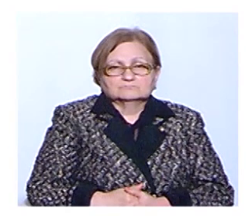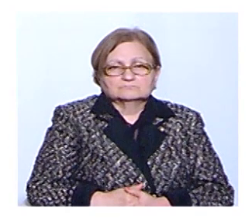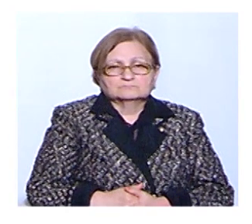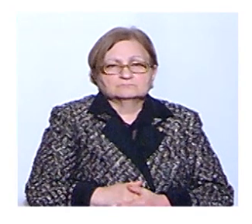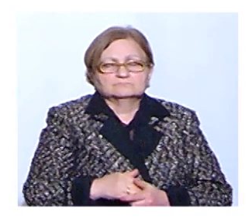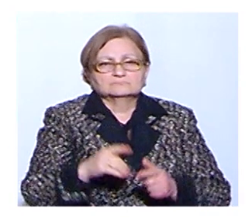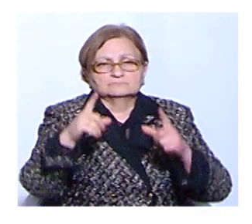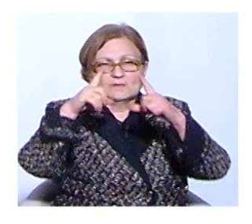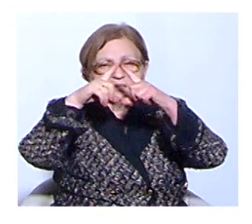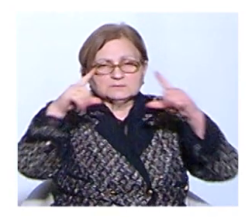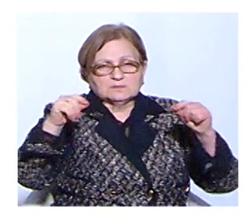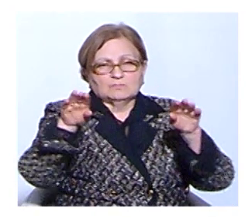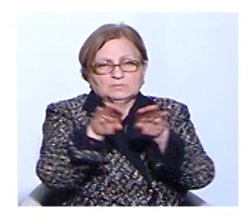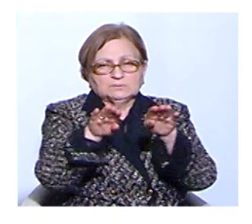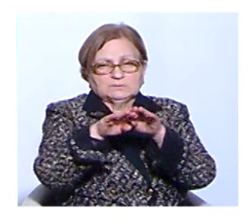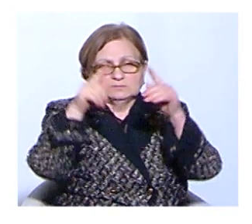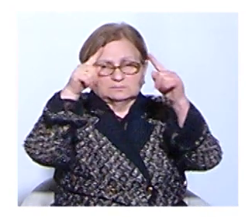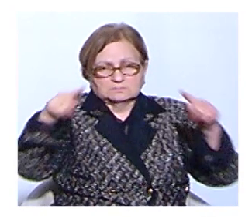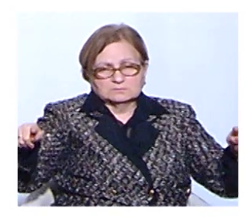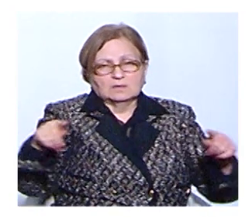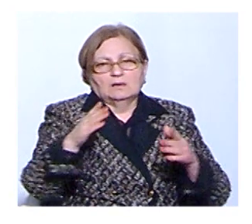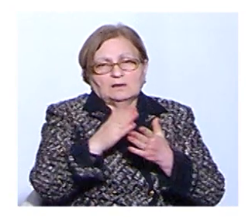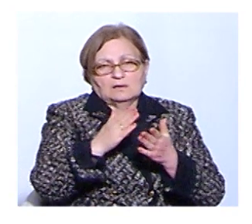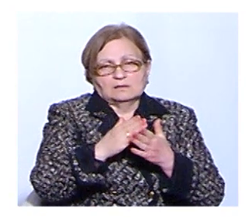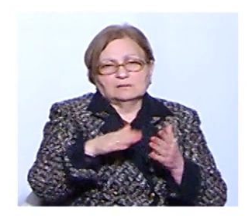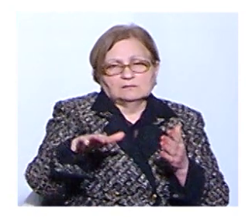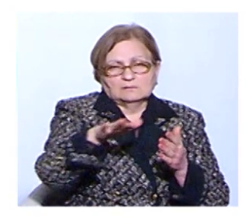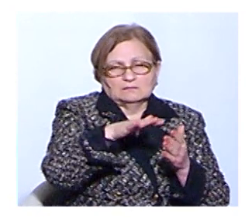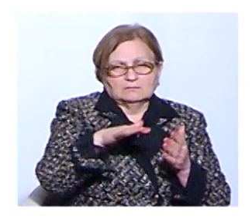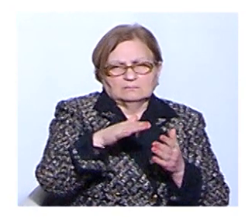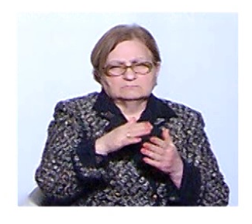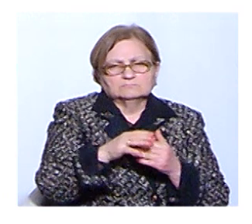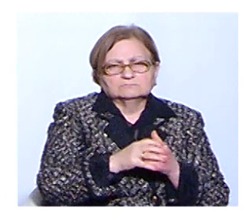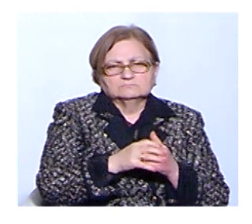ტოლფერდა სამკუთხედის ფუძის სიგრძე 10 სანტიმეტრი და ფერდის 13 სანტიმეტრი.